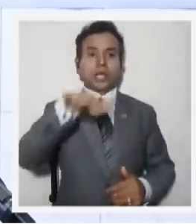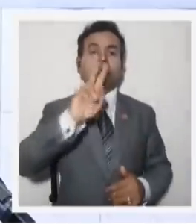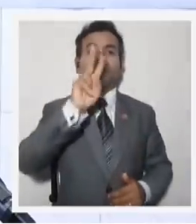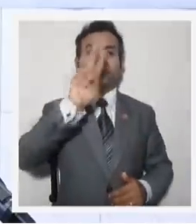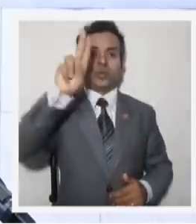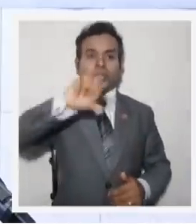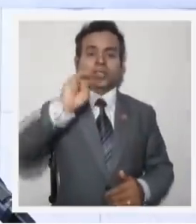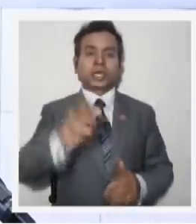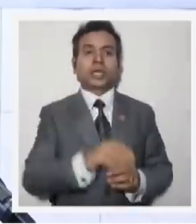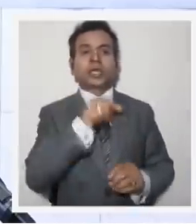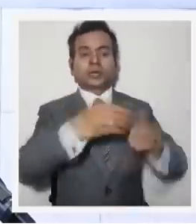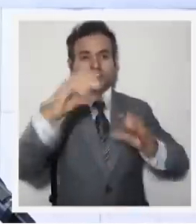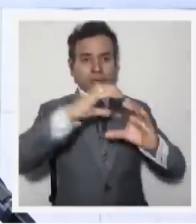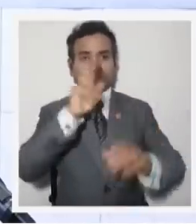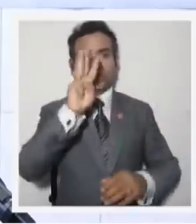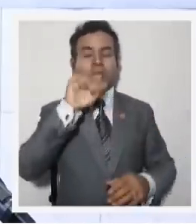করেছি